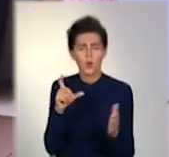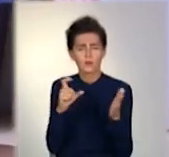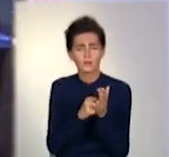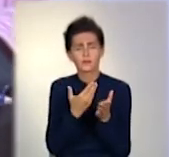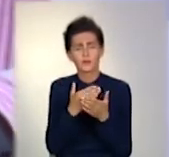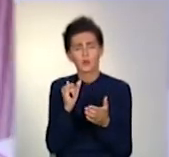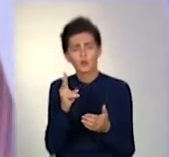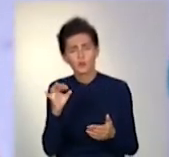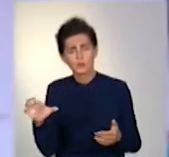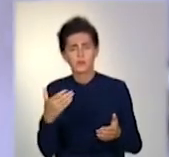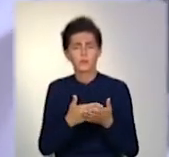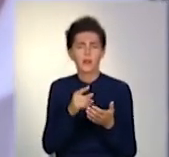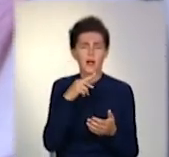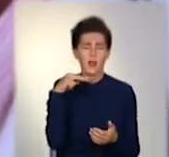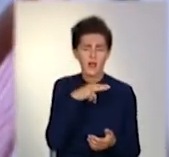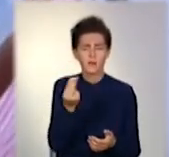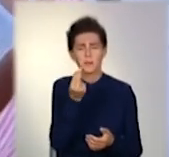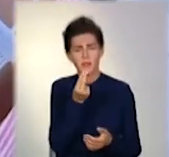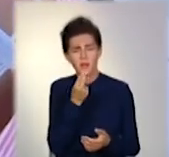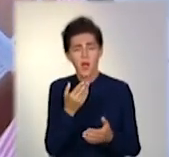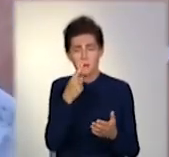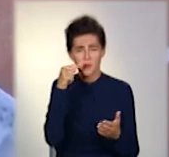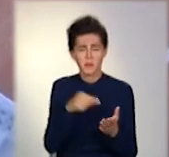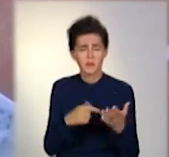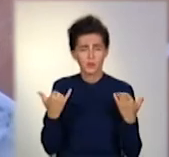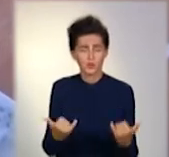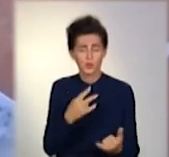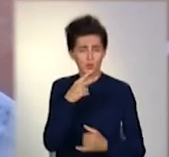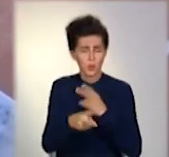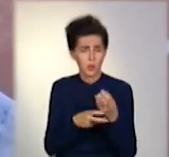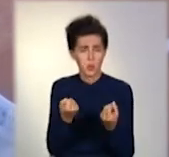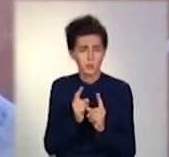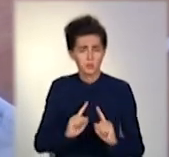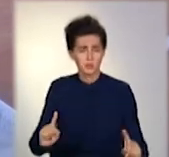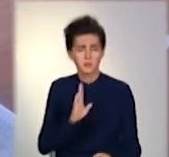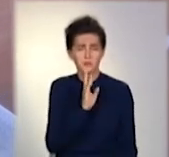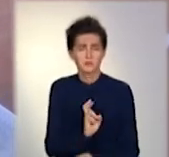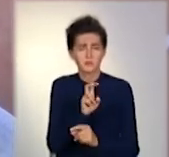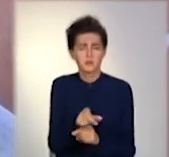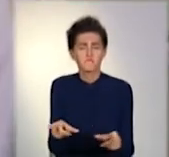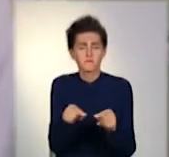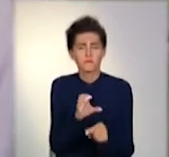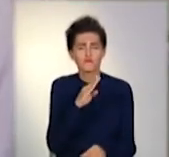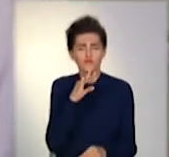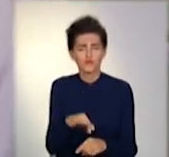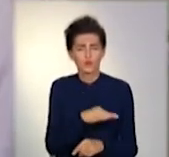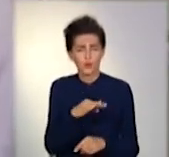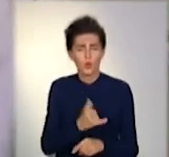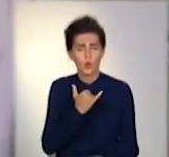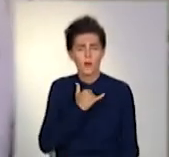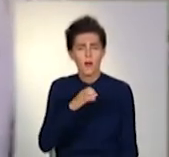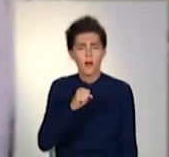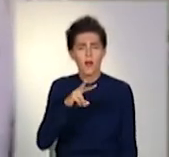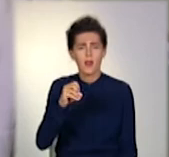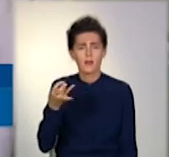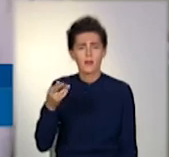комах, продукти та ліки. А нещодавно з незвичайною скаргою прийшла жінка з чоловіком. І він говорить, у мене доктор алергія на